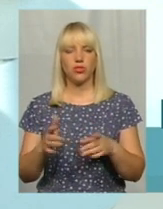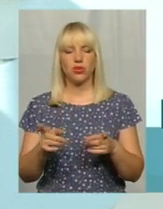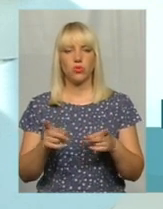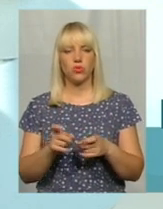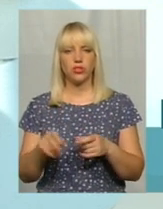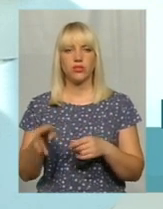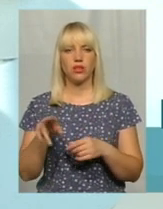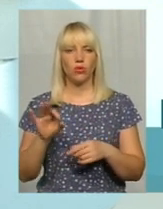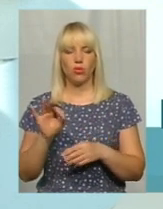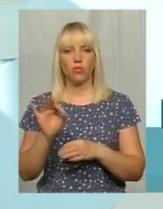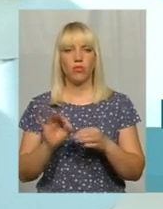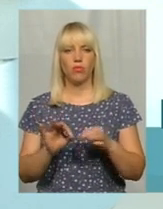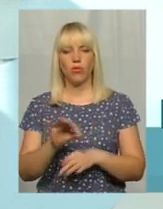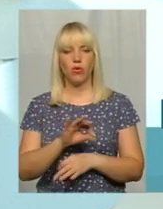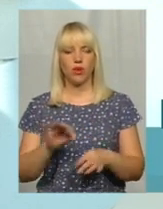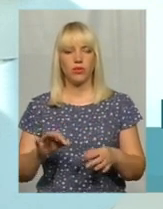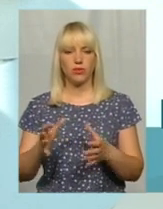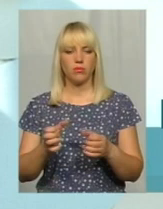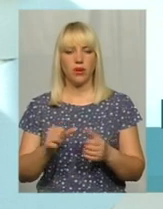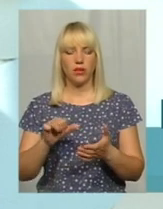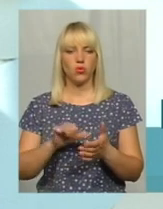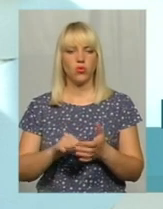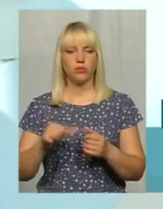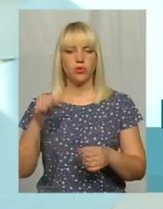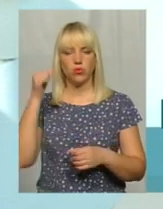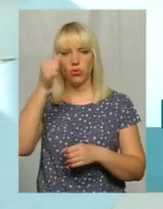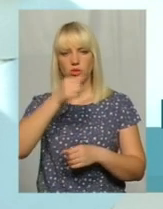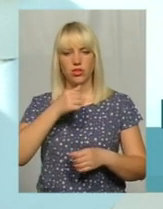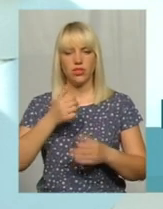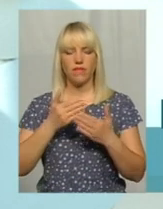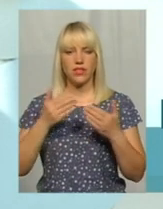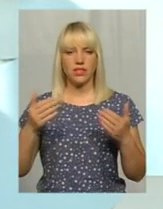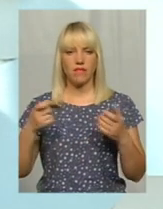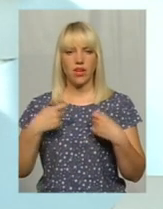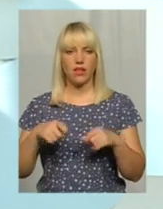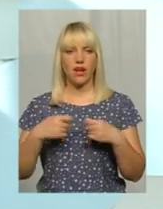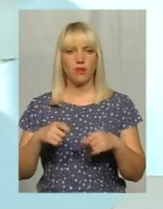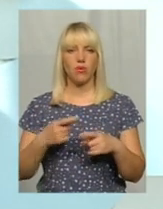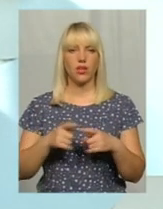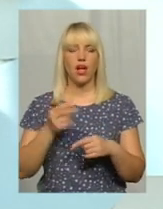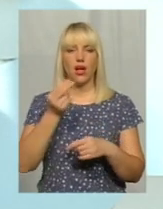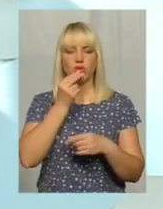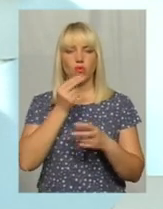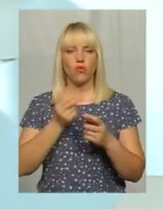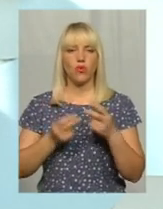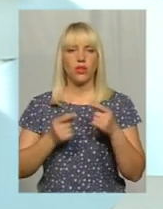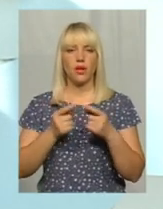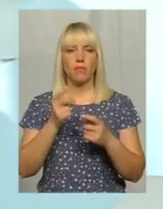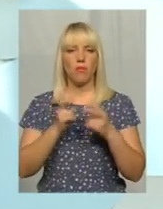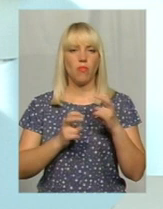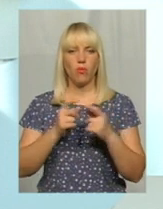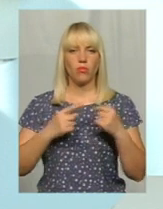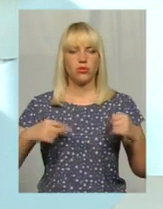долучилися до проєкту і брали, наприклад, участь у минулорічній виставці ярмарку харчової промисловості, яка в нас проходила у